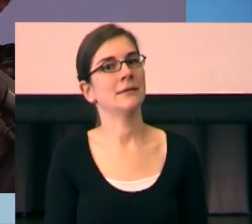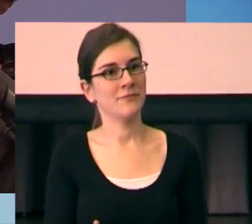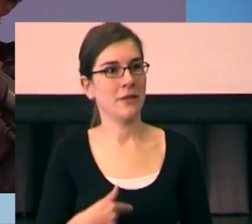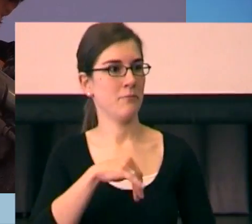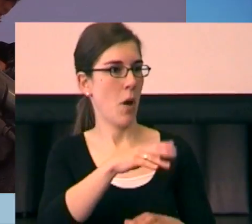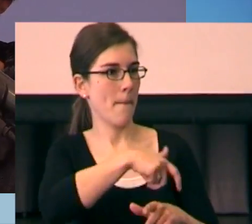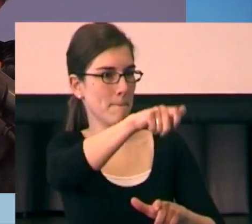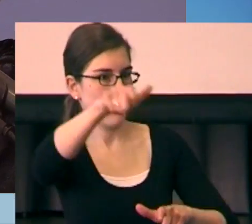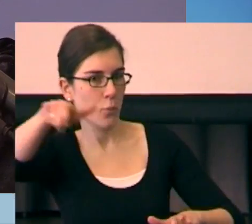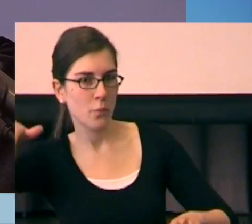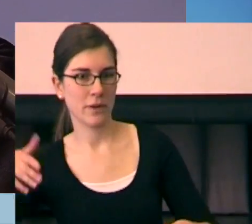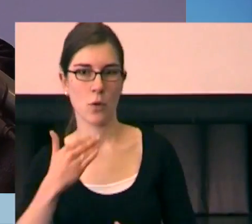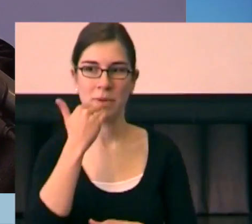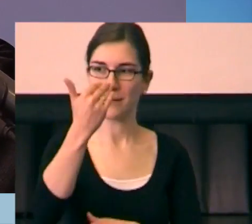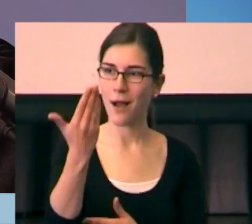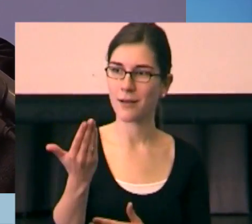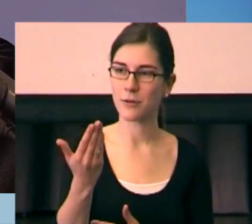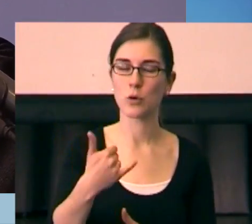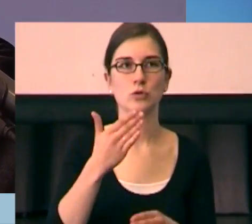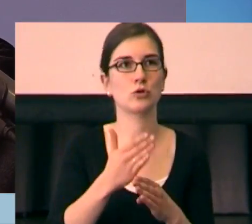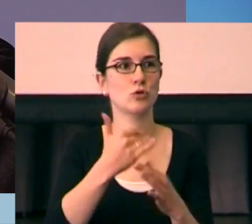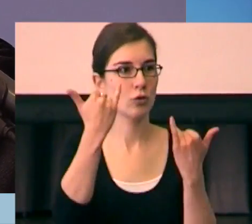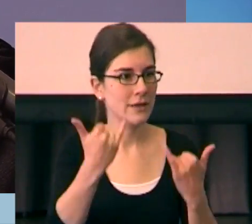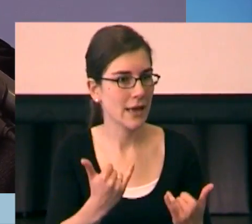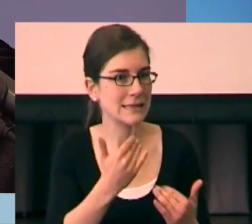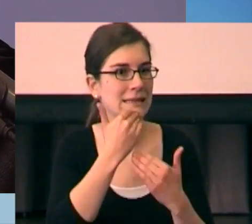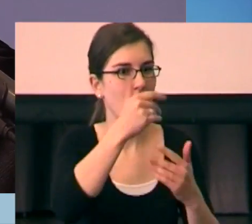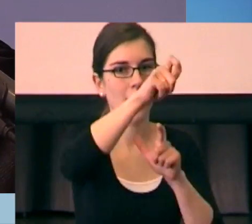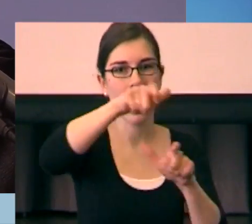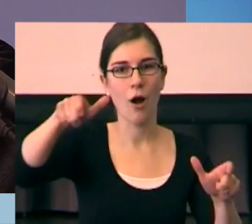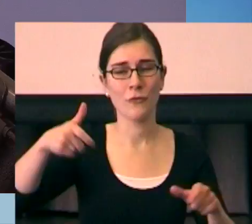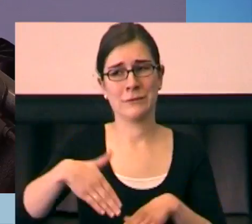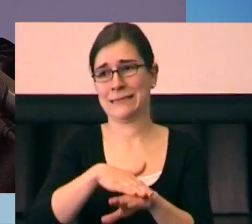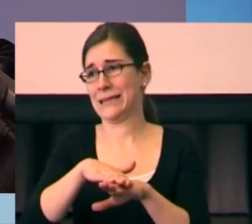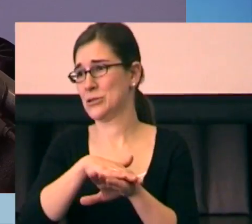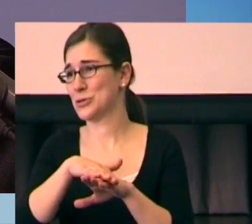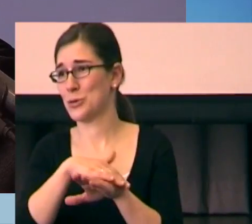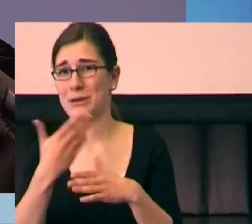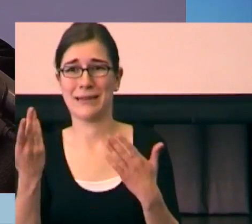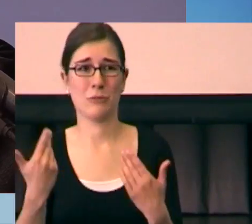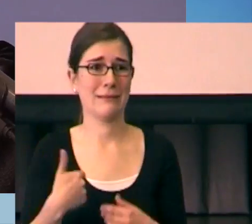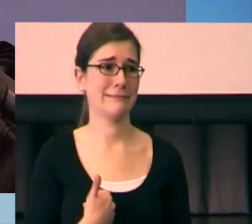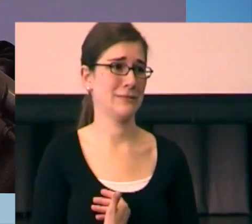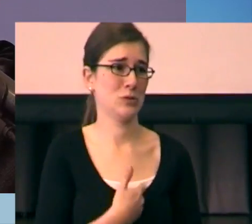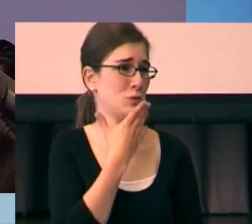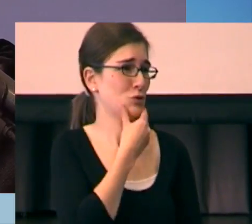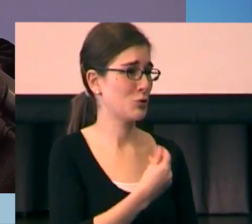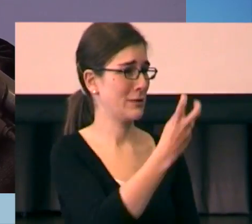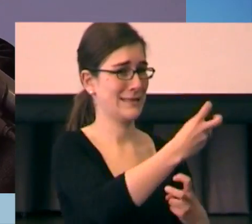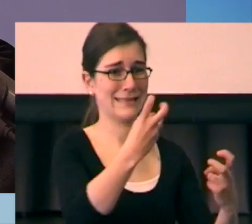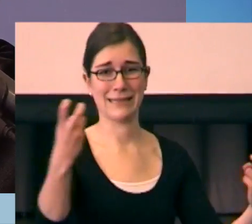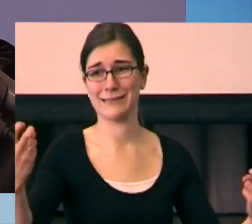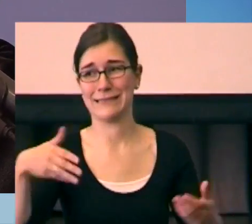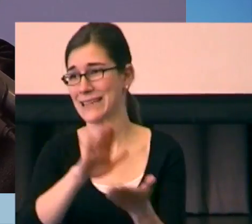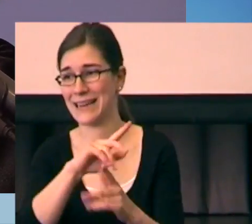Publikum und ich bedanke mich schon jetzt bei Ihnen und bitte um Verzeihung, dass Sie nicht so schön und optimal sitzen, wie Sie das